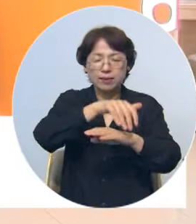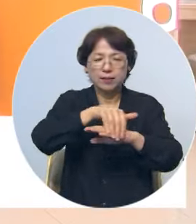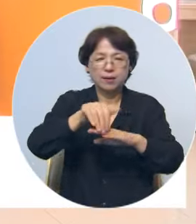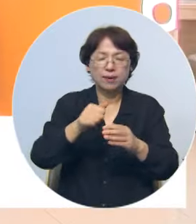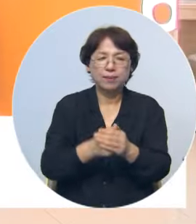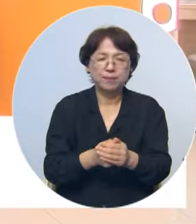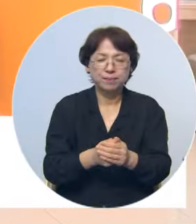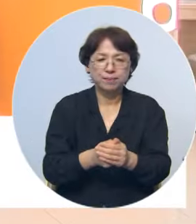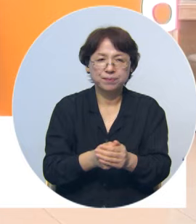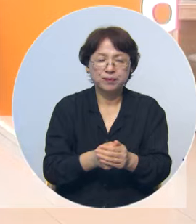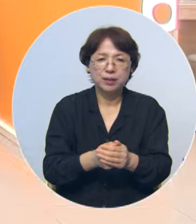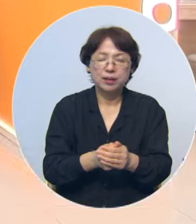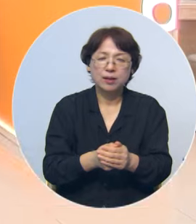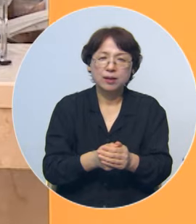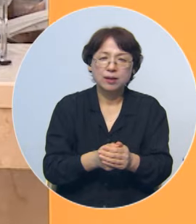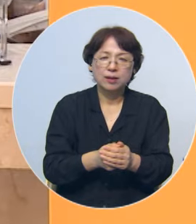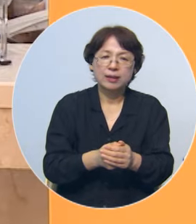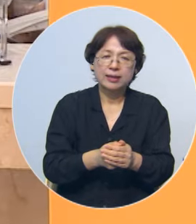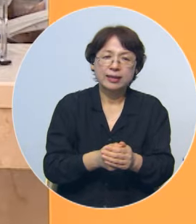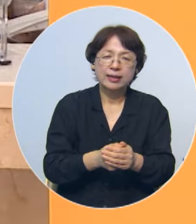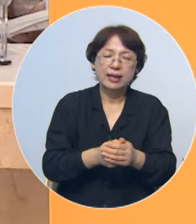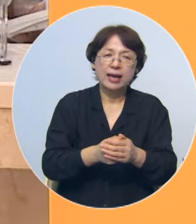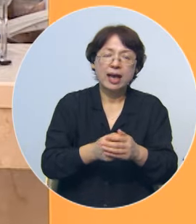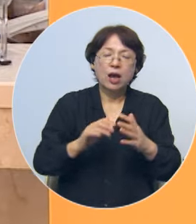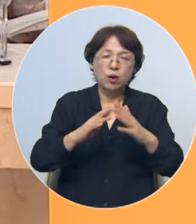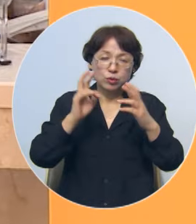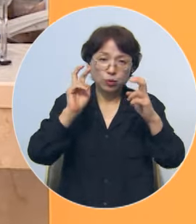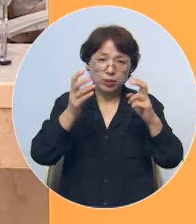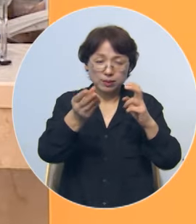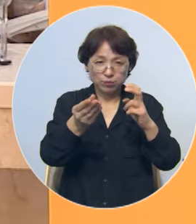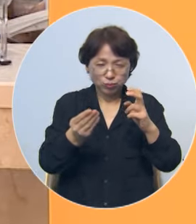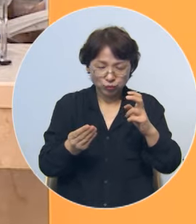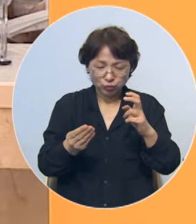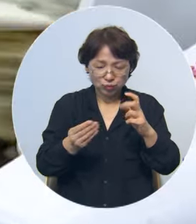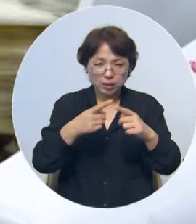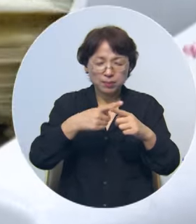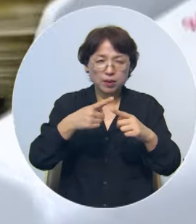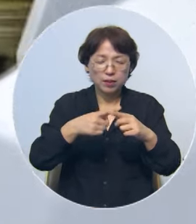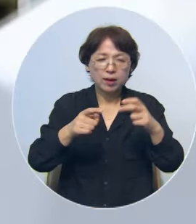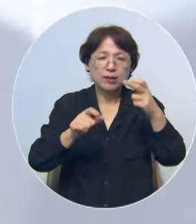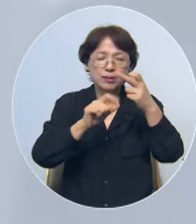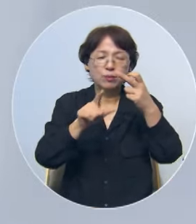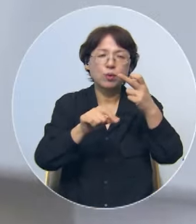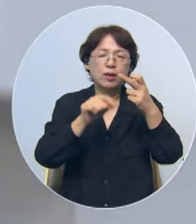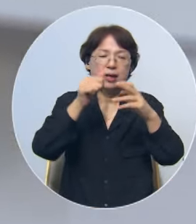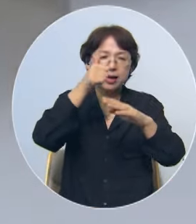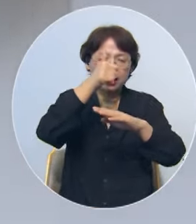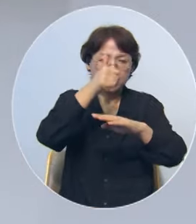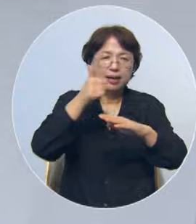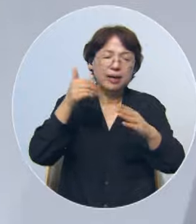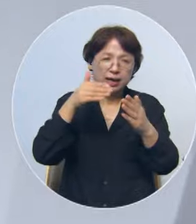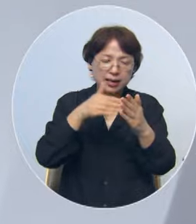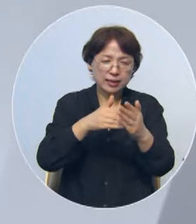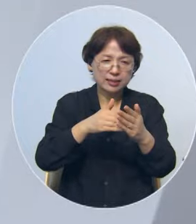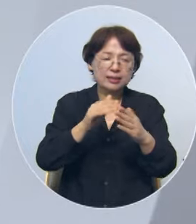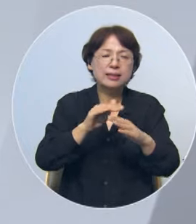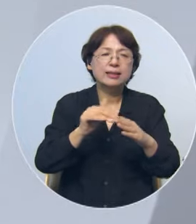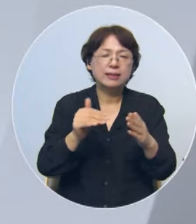부동산 PF의 질서 있는 연착륙을 위해 1차 사업성 평가를 11월까지 마무리하고 상시평가로 전환할